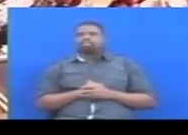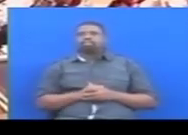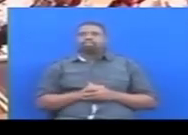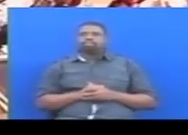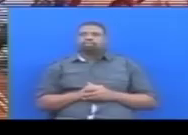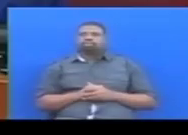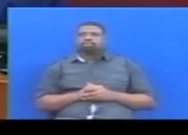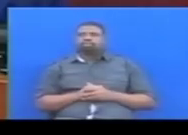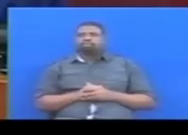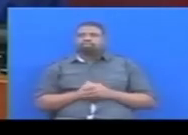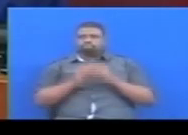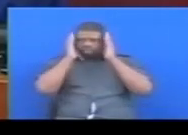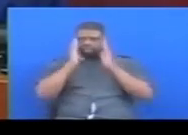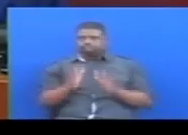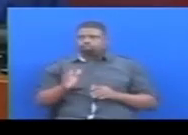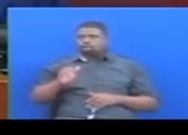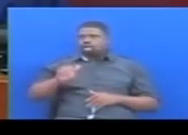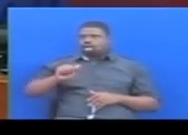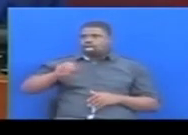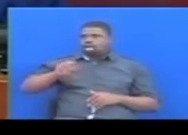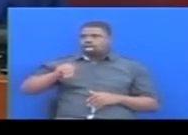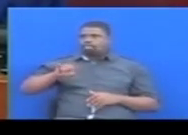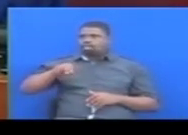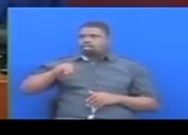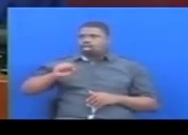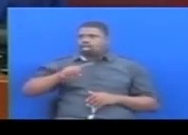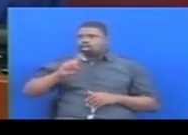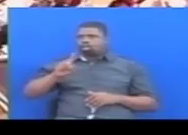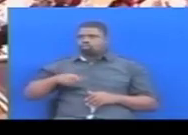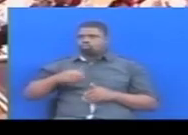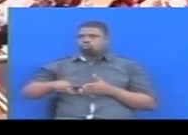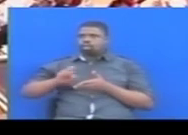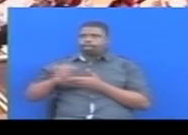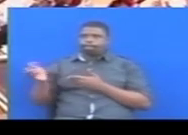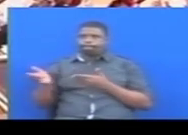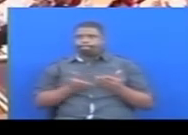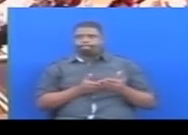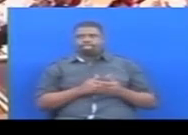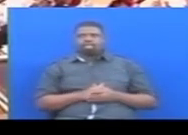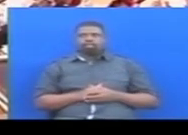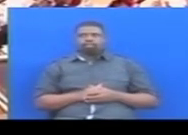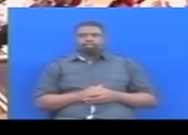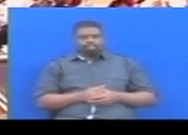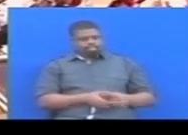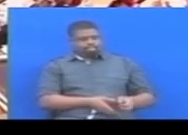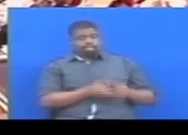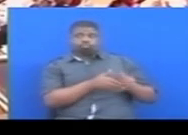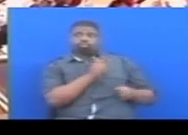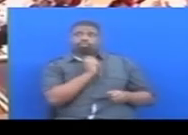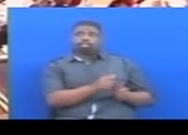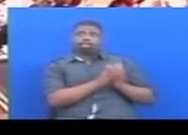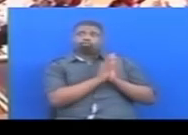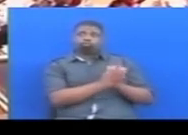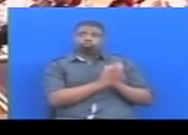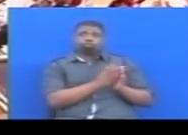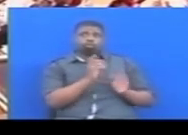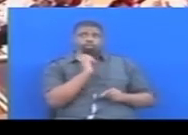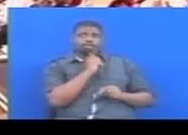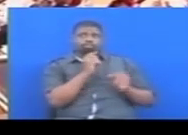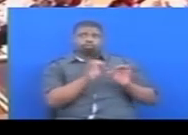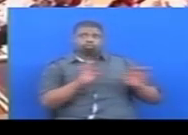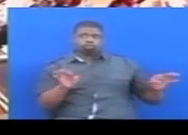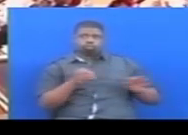Mheshimiwa Amina Molel, swali la nyongeza. Mheshimiwa Naibu Spika, nashukuru kwa majibu mazuri kutoka kwa Naibu